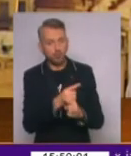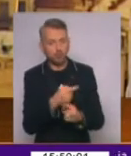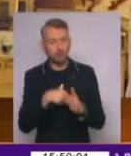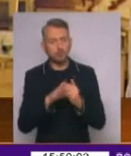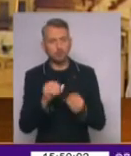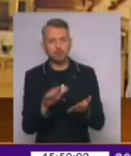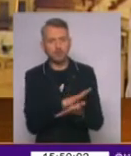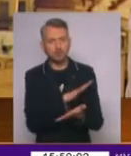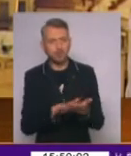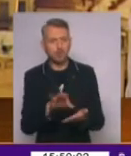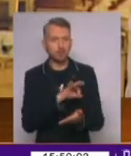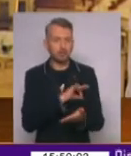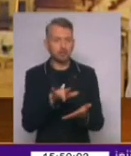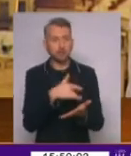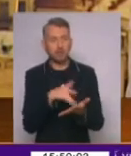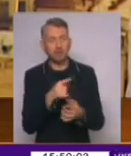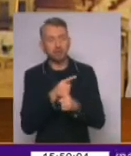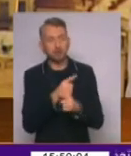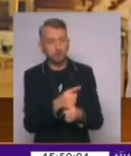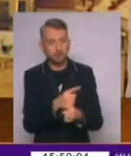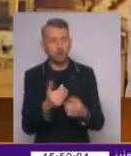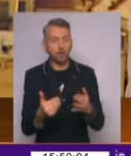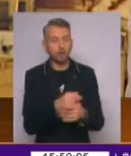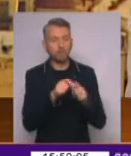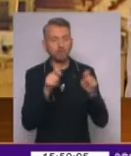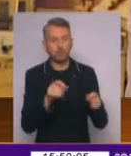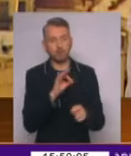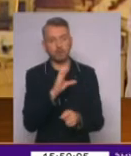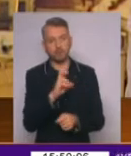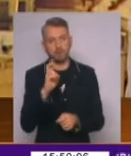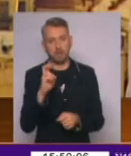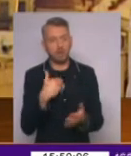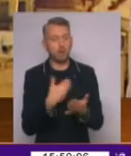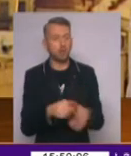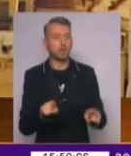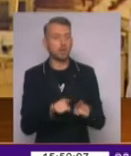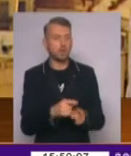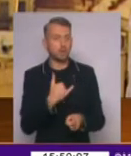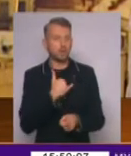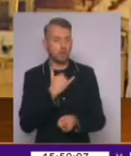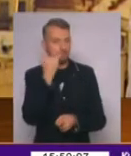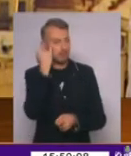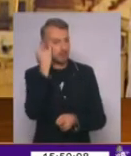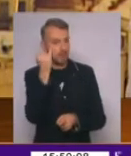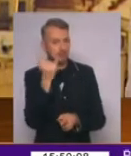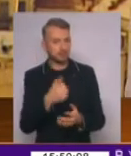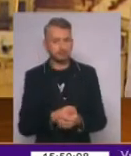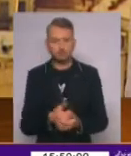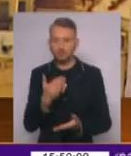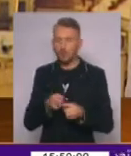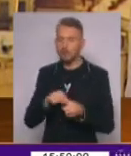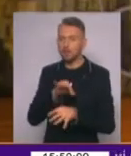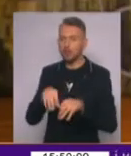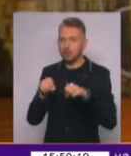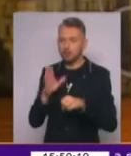буде безкоштовний юридичний бухгалтерський супровід новоствореним ОСББ. Отакі от у нас ідемо авторства проєкт рішення. Цей проєкт рішення